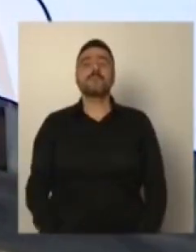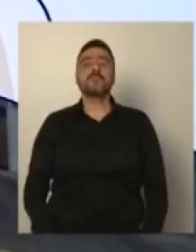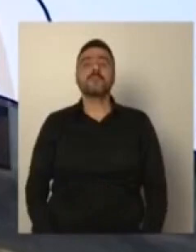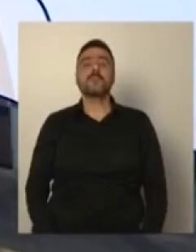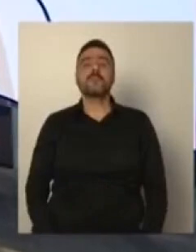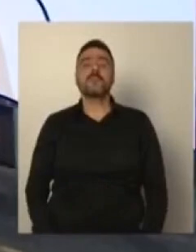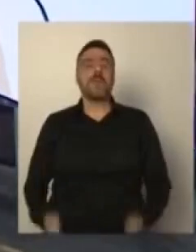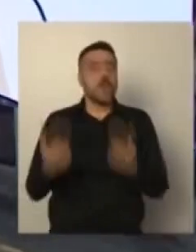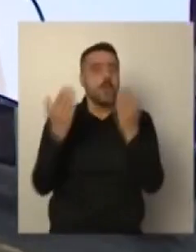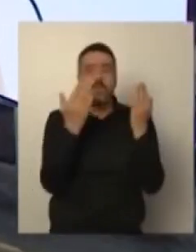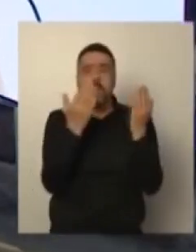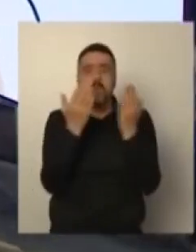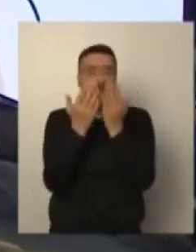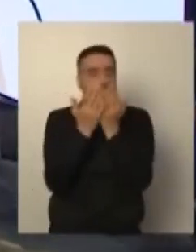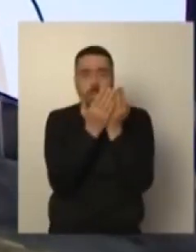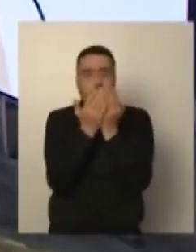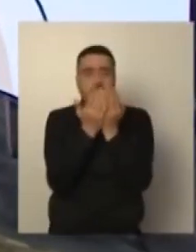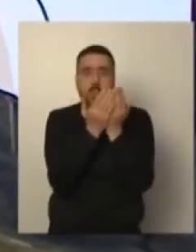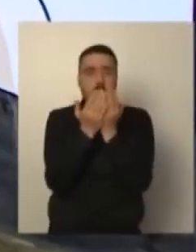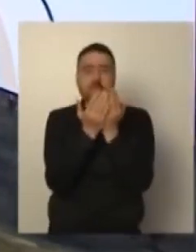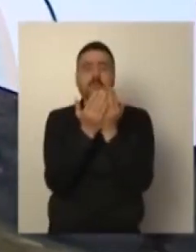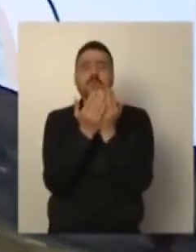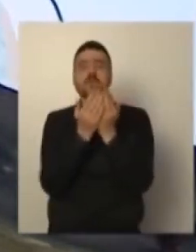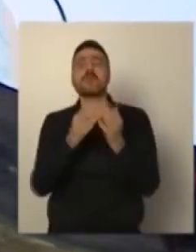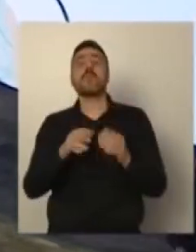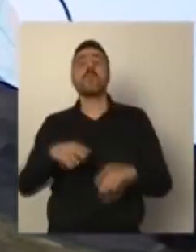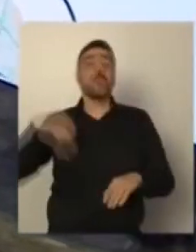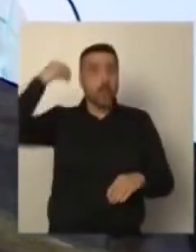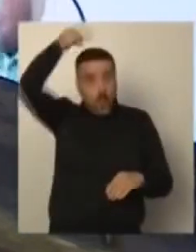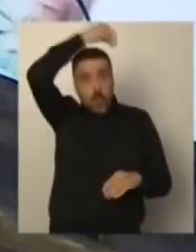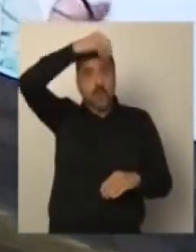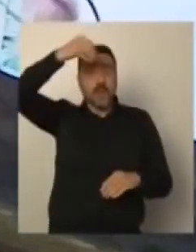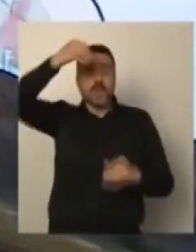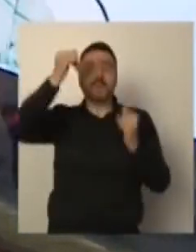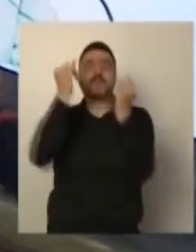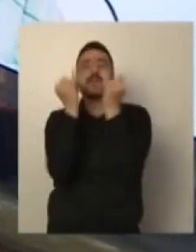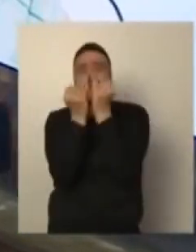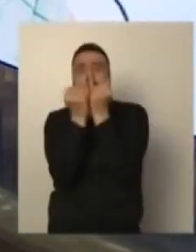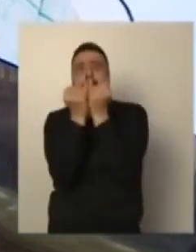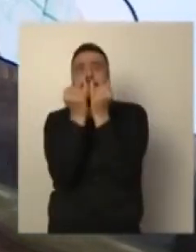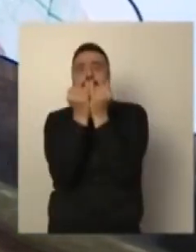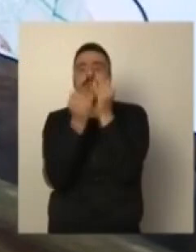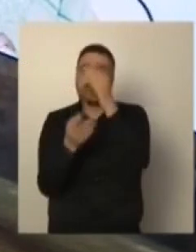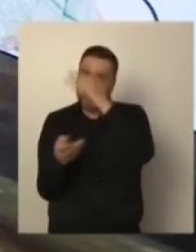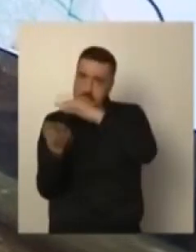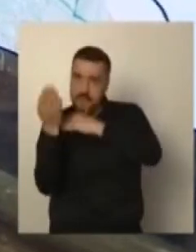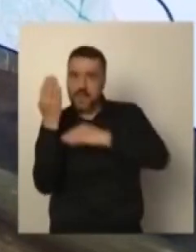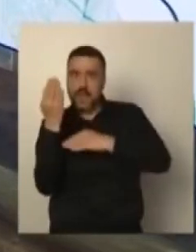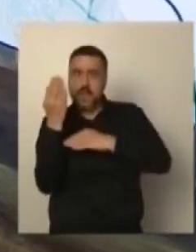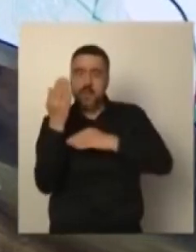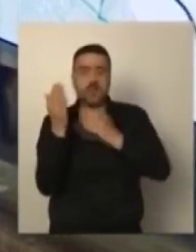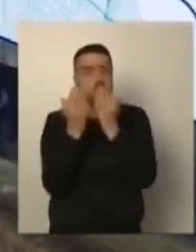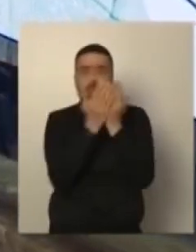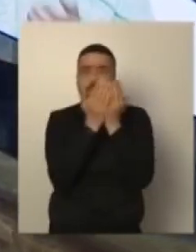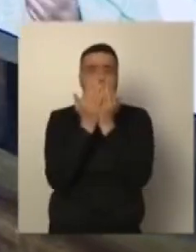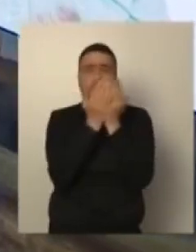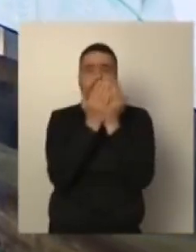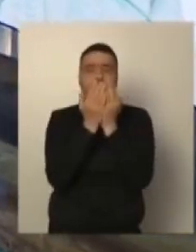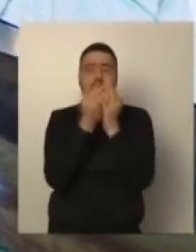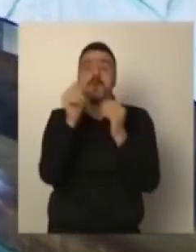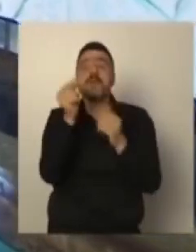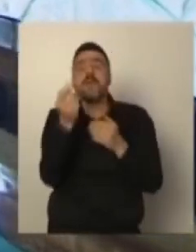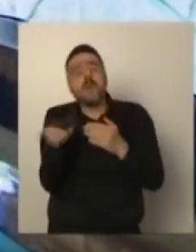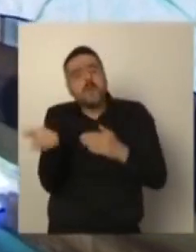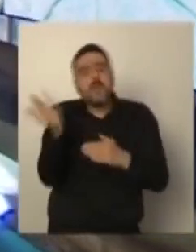Mevlid okuyoruz. Hocalarımız, kardeşlerimiz biraz önce bir bölümünü okudu bir hocamız. Biraz